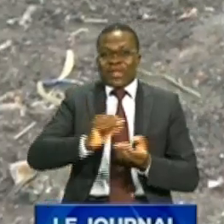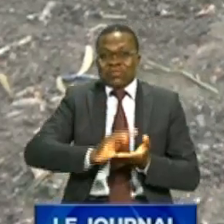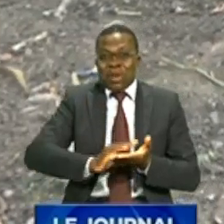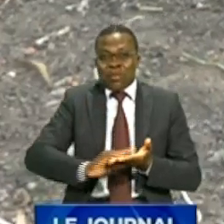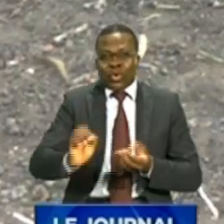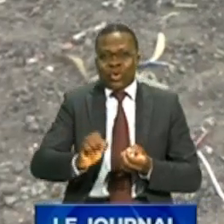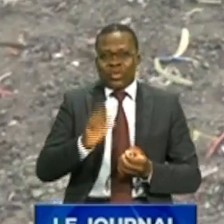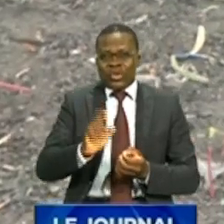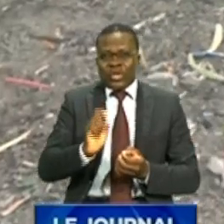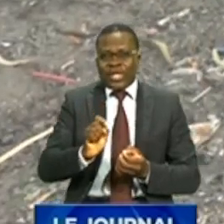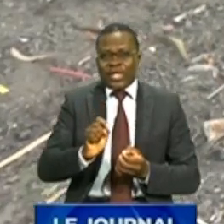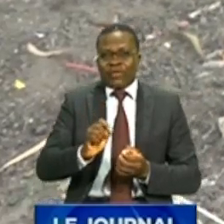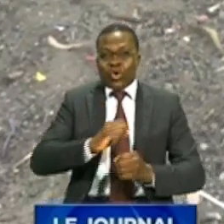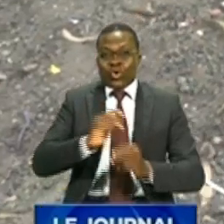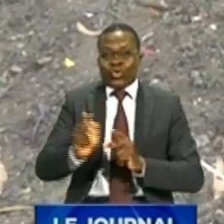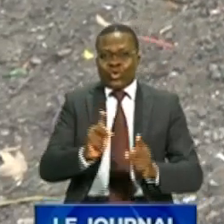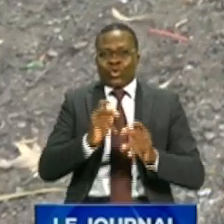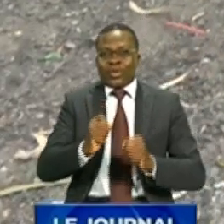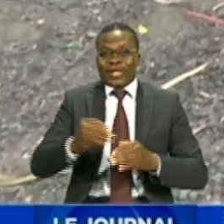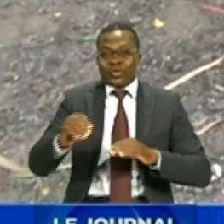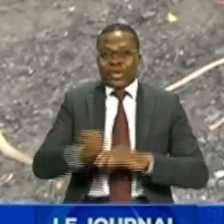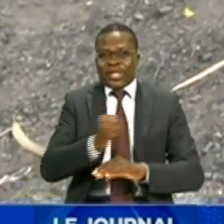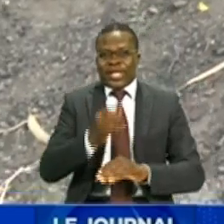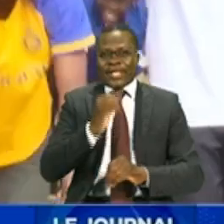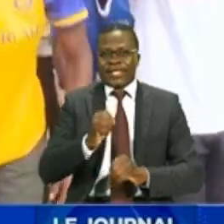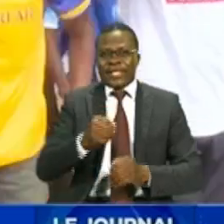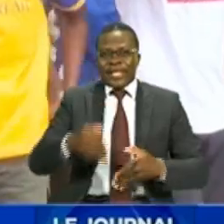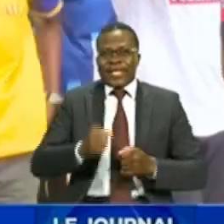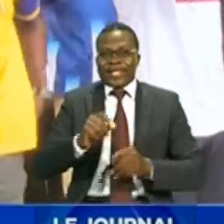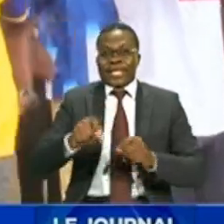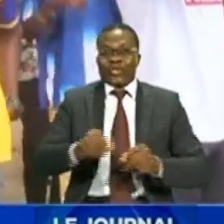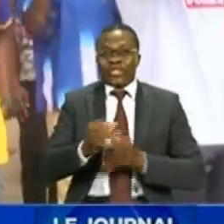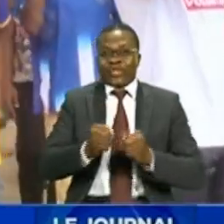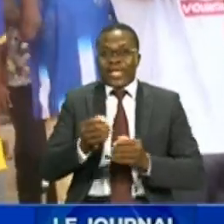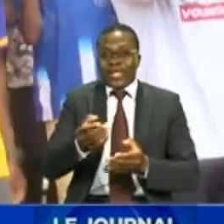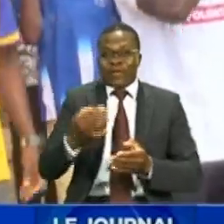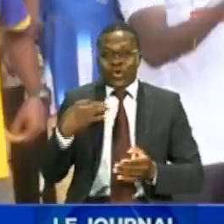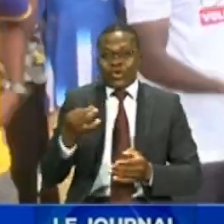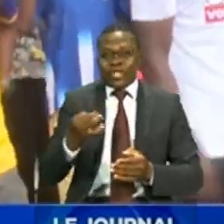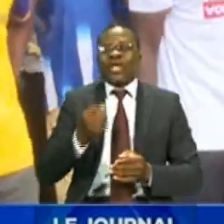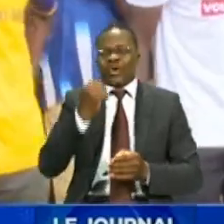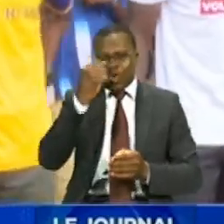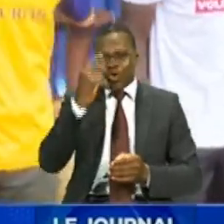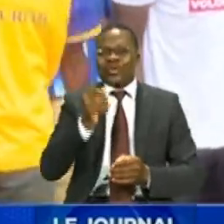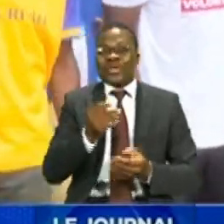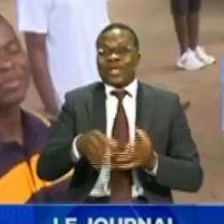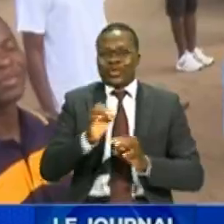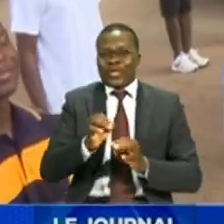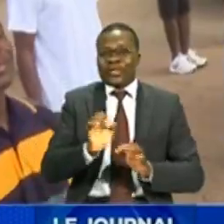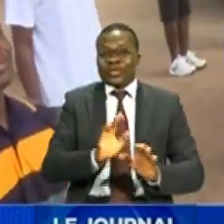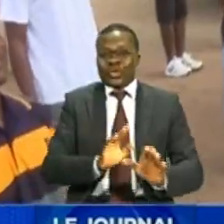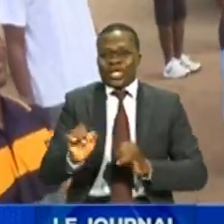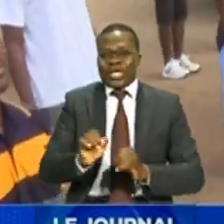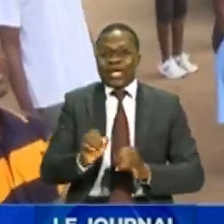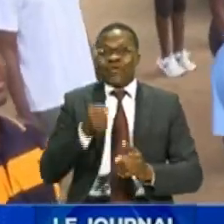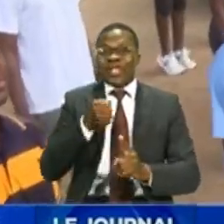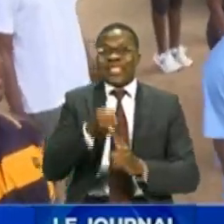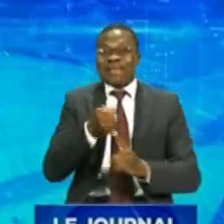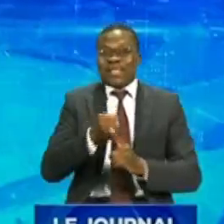propre, il faut une population engagée. Et ces jeunes citoyens volontaires ont compris l'enjeu et en font un